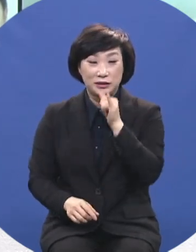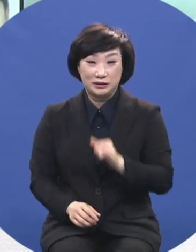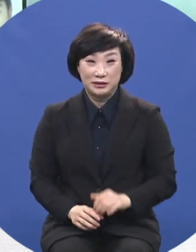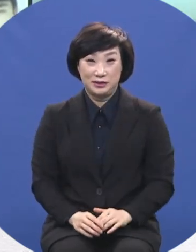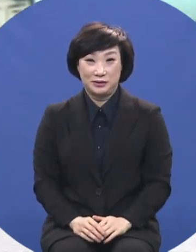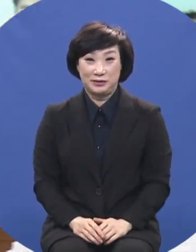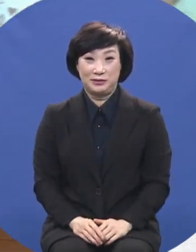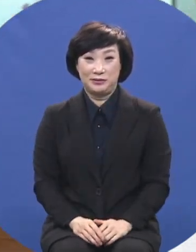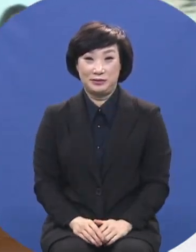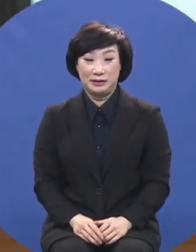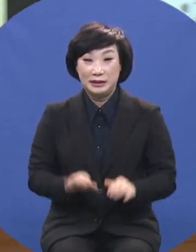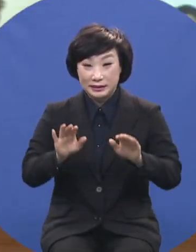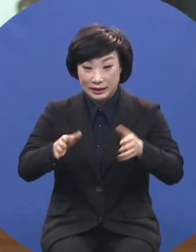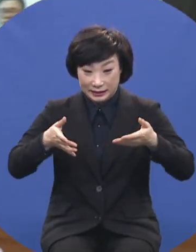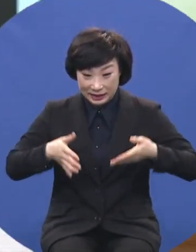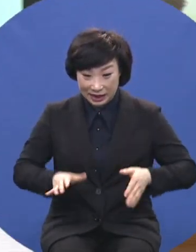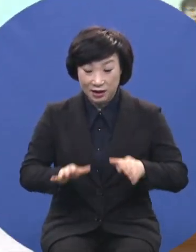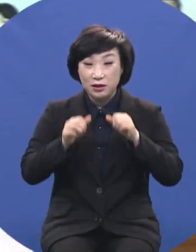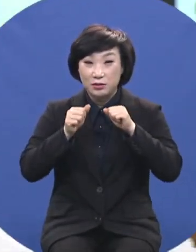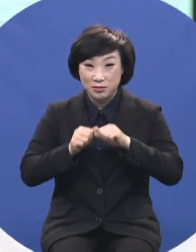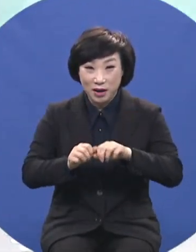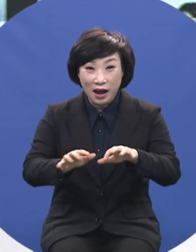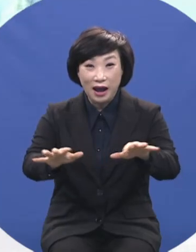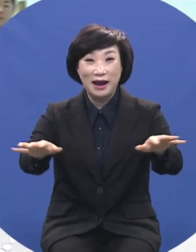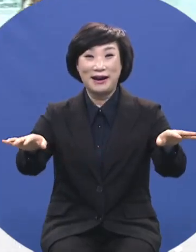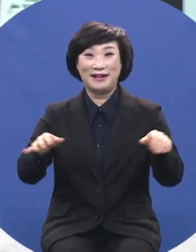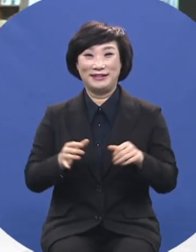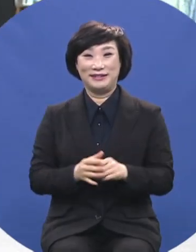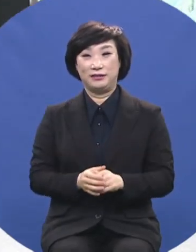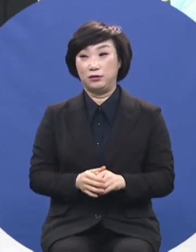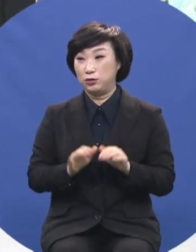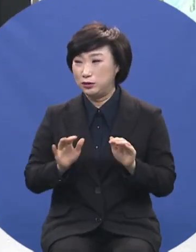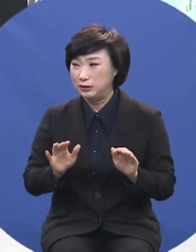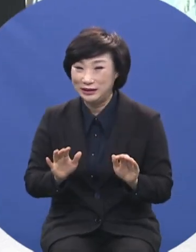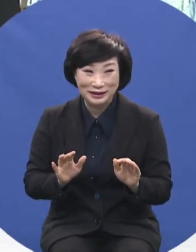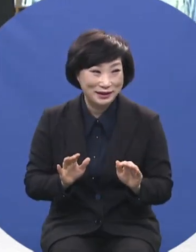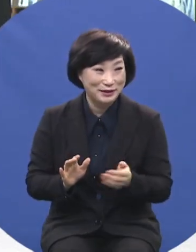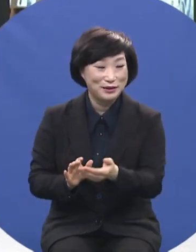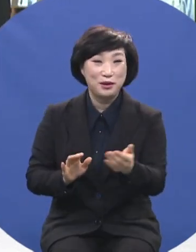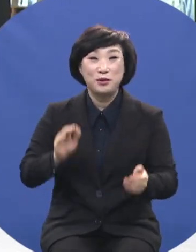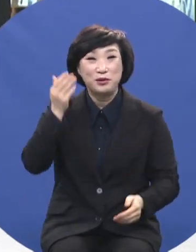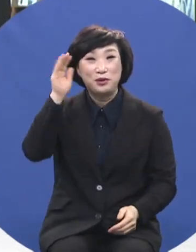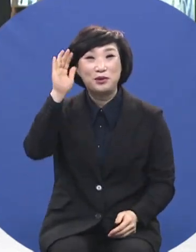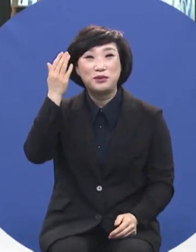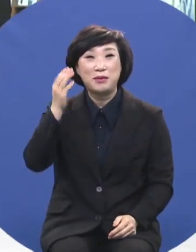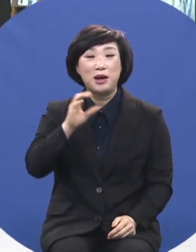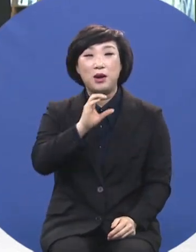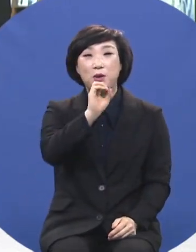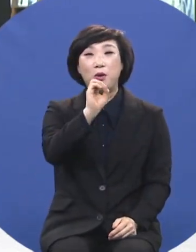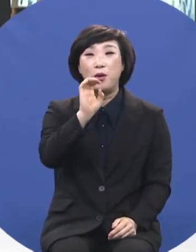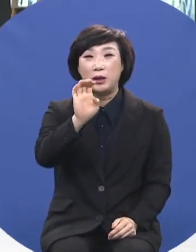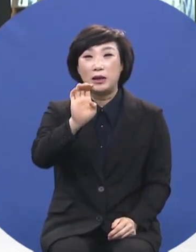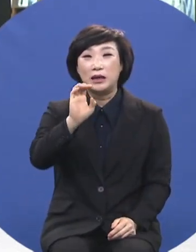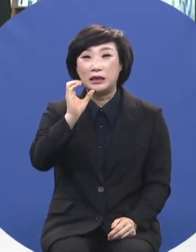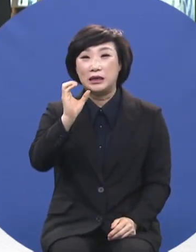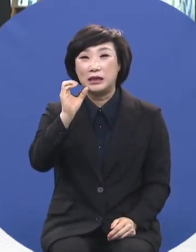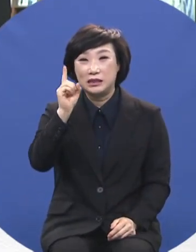자, 생육하고 번성하라. 그런데 전 세계에서 OECD 국가